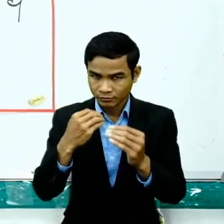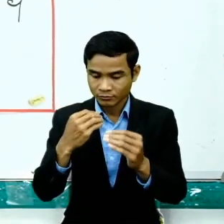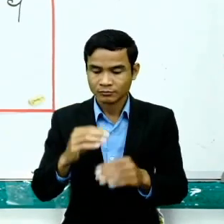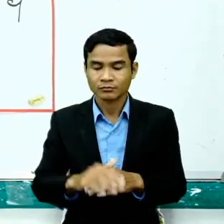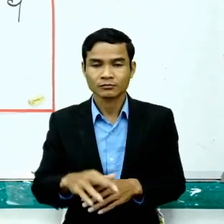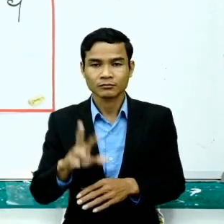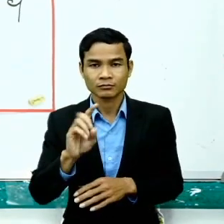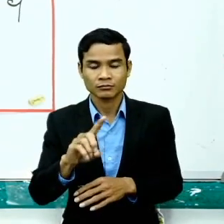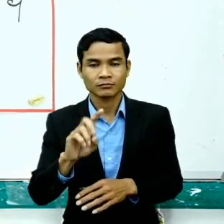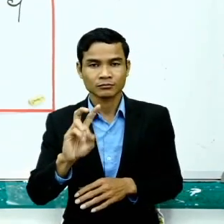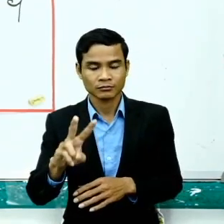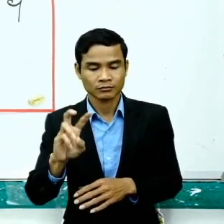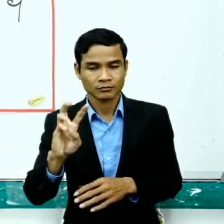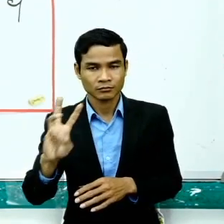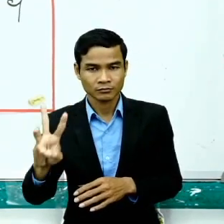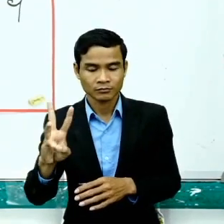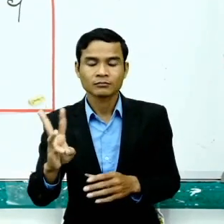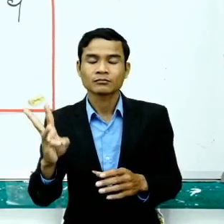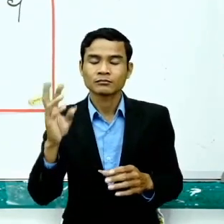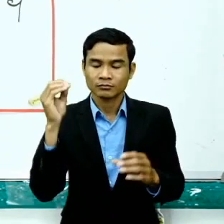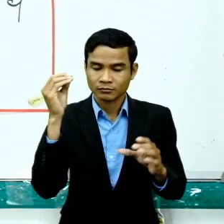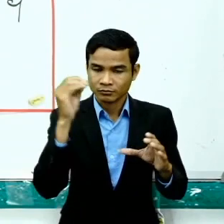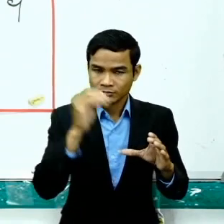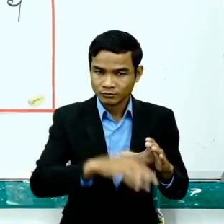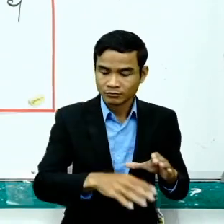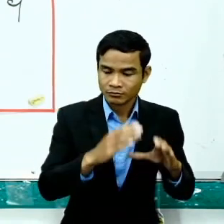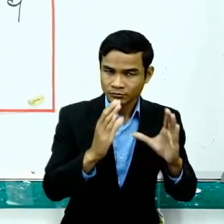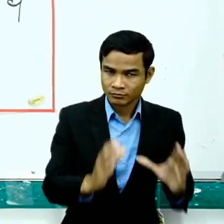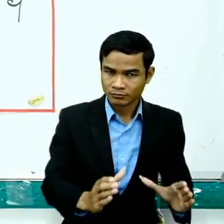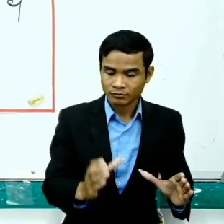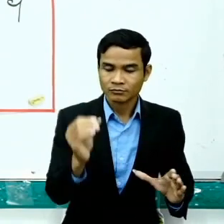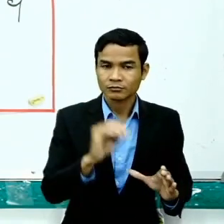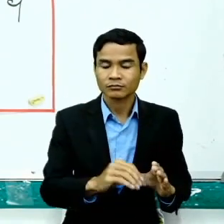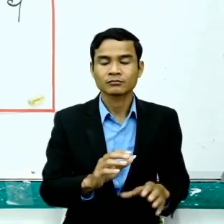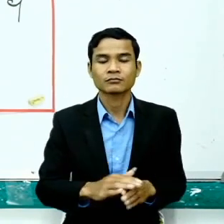nhằm môi pi bầy bỏ cho thúng sầm ram